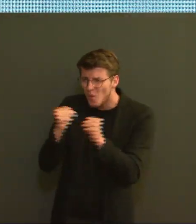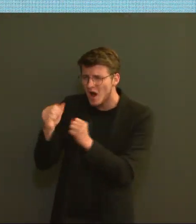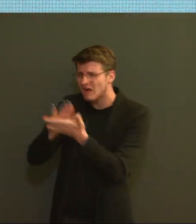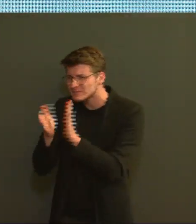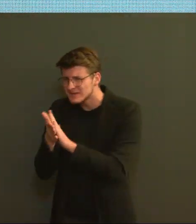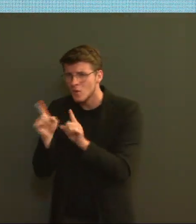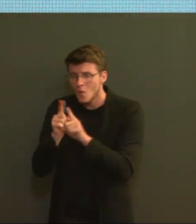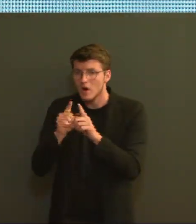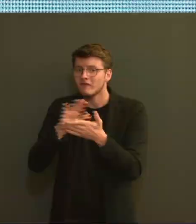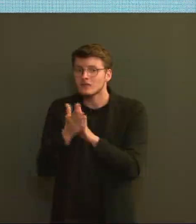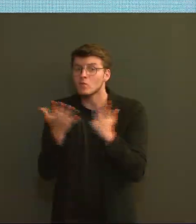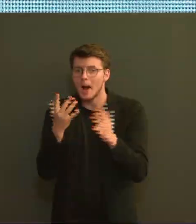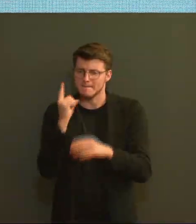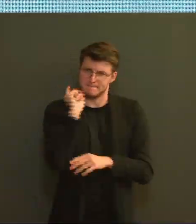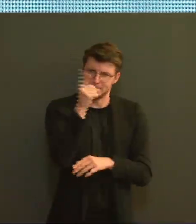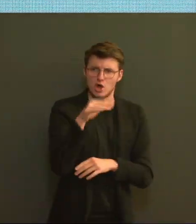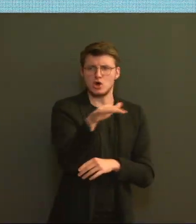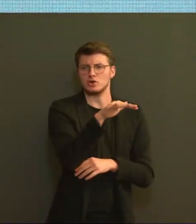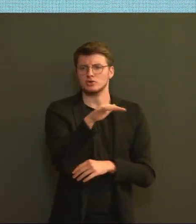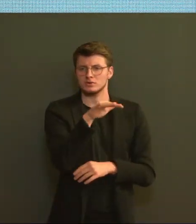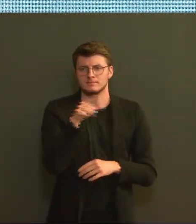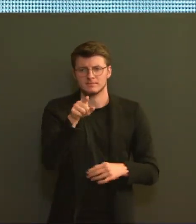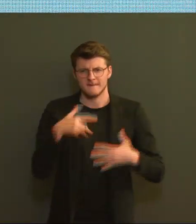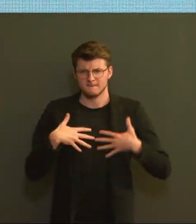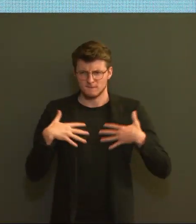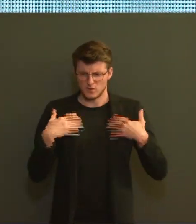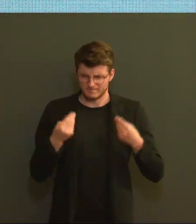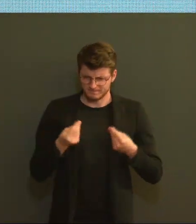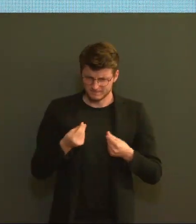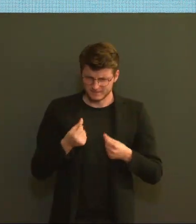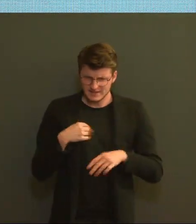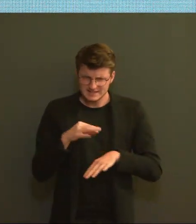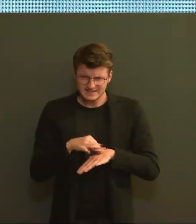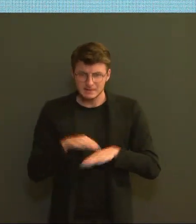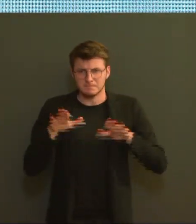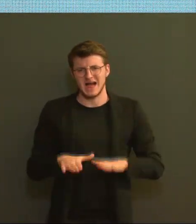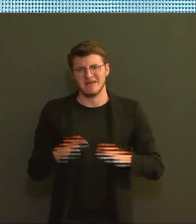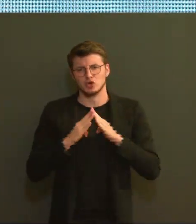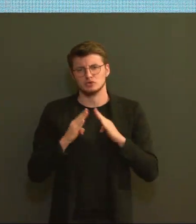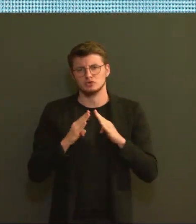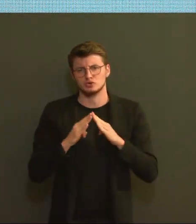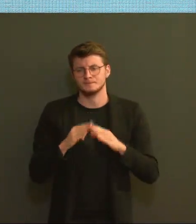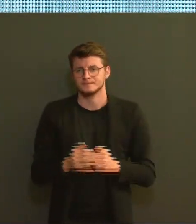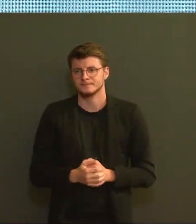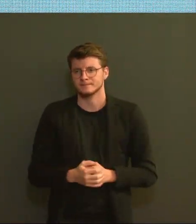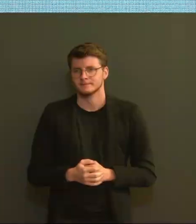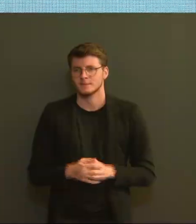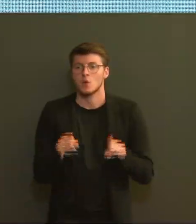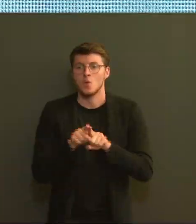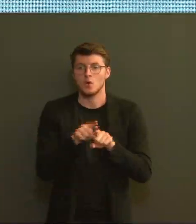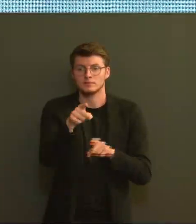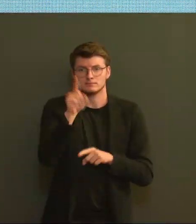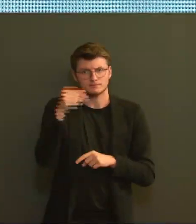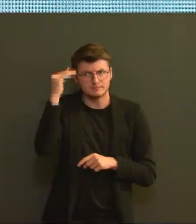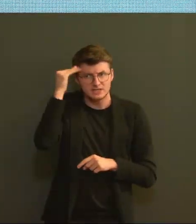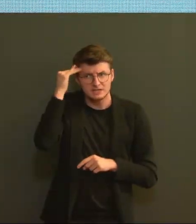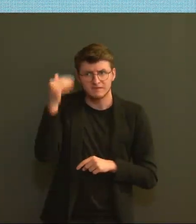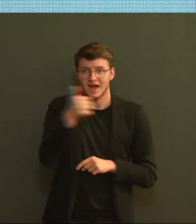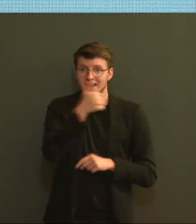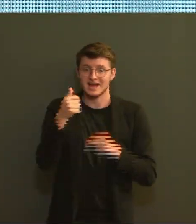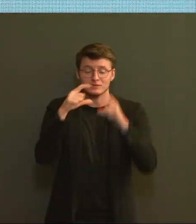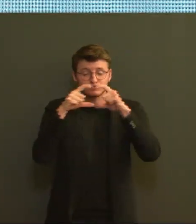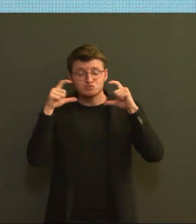tenslotte, blijf thuis als u ziek bent. Besef ook dat een mond-neusmasker maar één van de